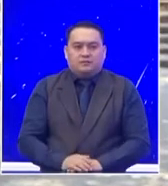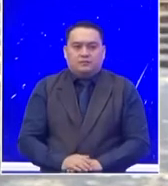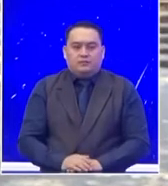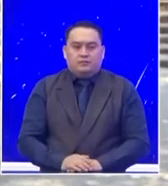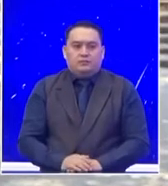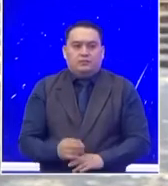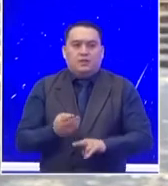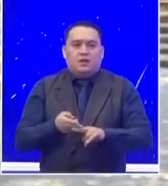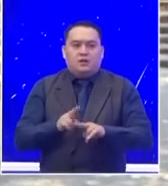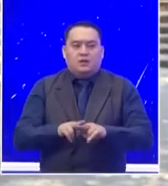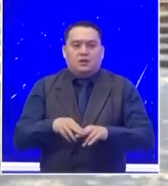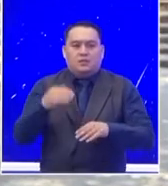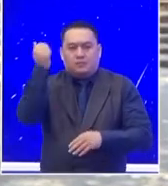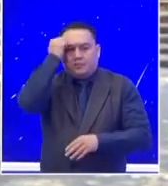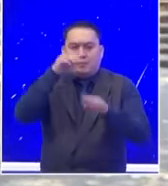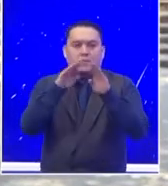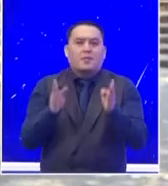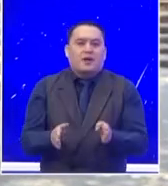этот мемориал,